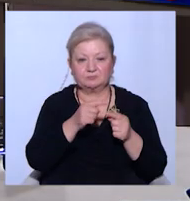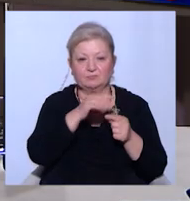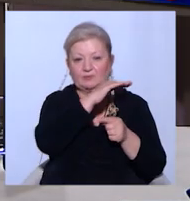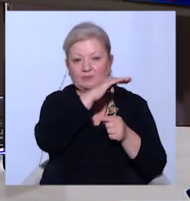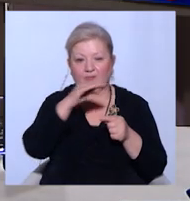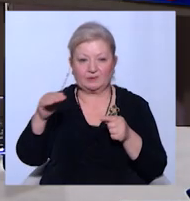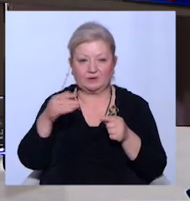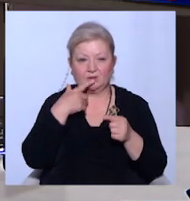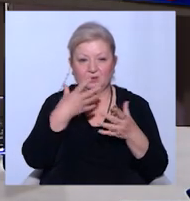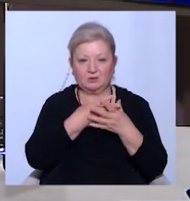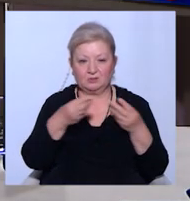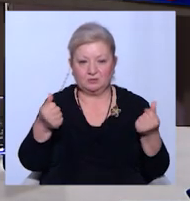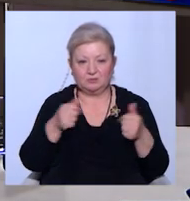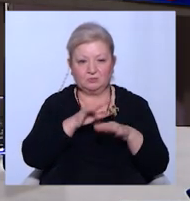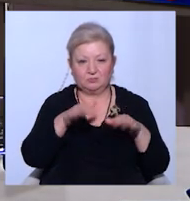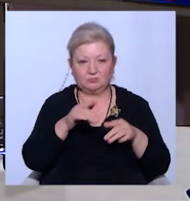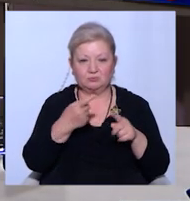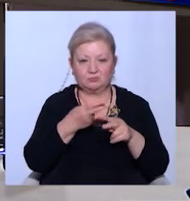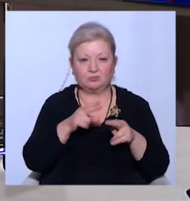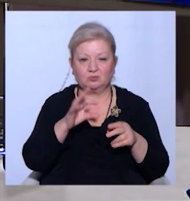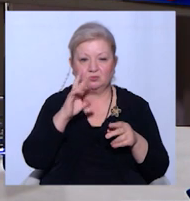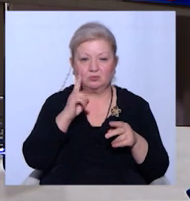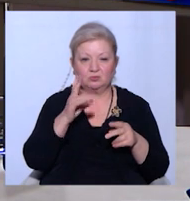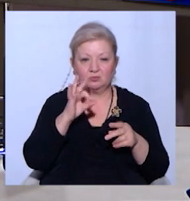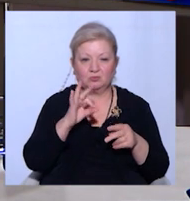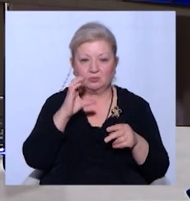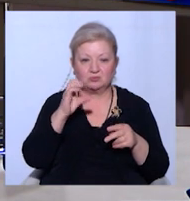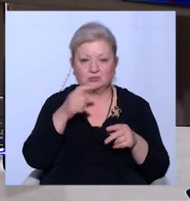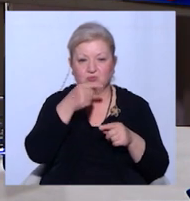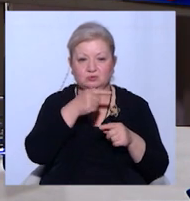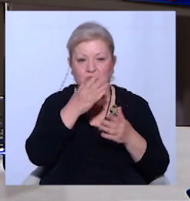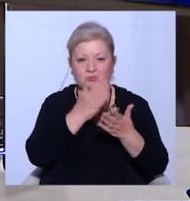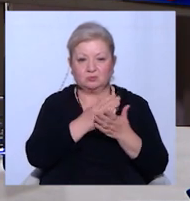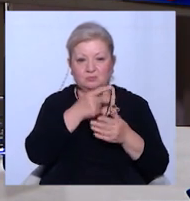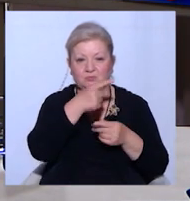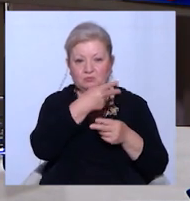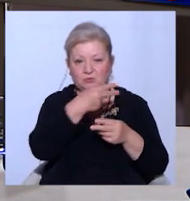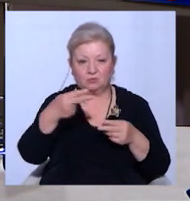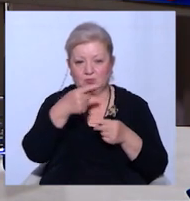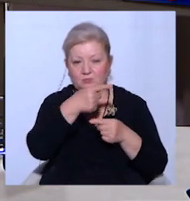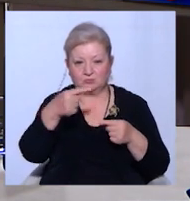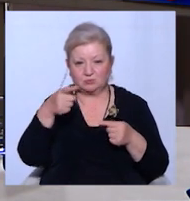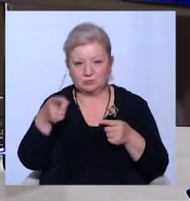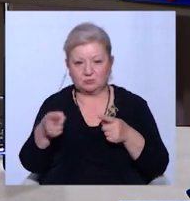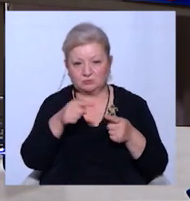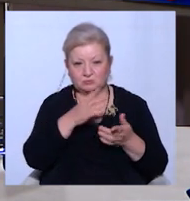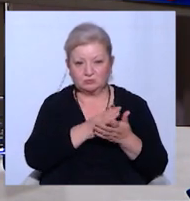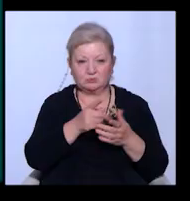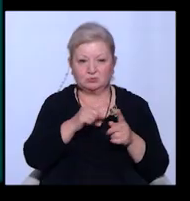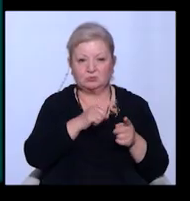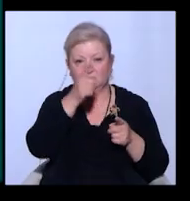ჰორიზონტალური მდგენელი გაქრა, იმიტომ რომ კოსინუსი 0 სტოლია 90 გრადუსზე, ხოლო სინუსი არის მაქსიმალური. ეს იქნება ვერტიკალურად